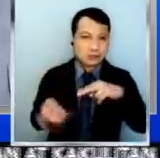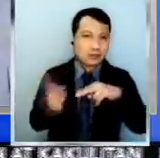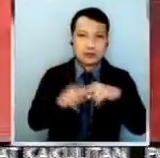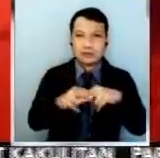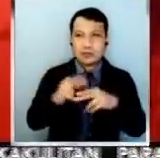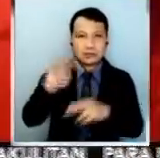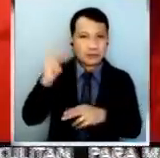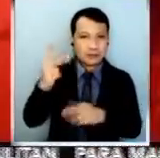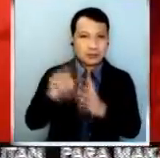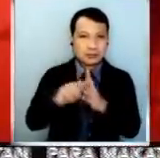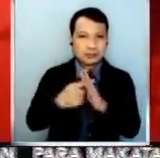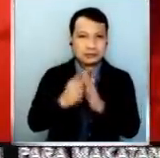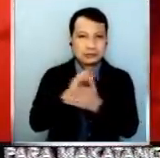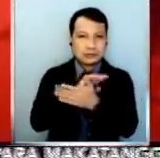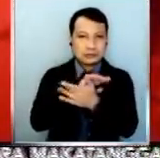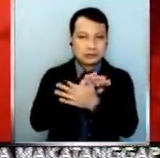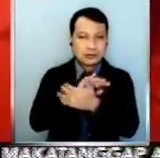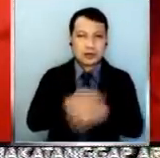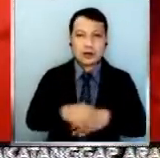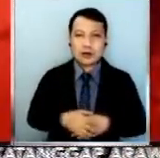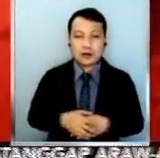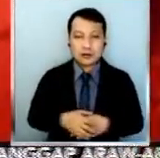pandemya. Dahil po dyan,